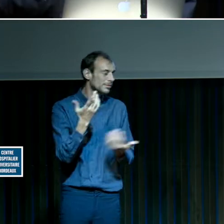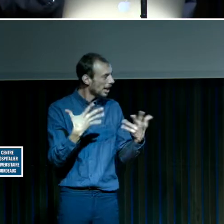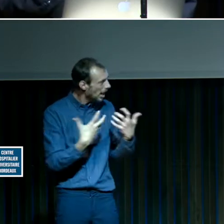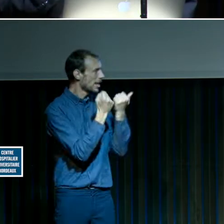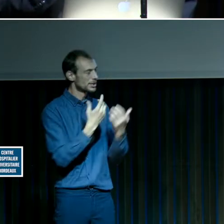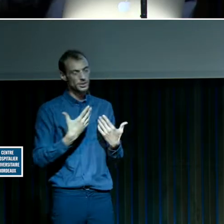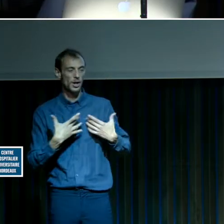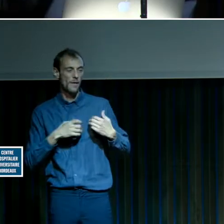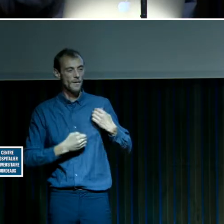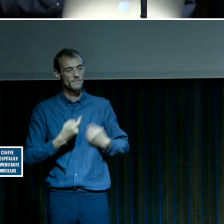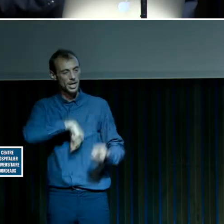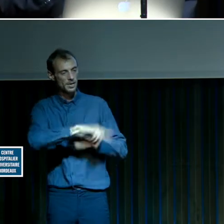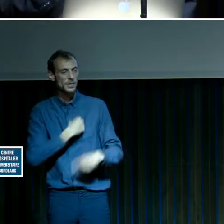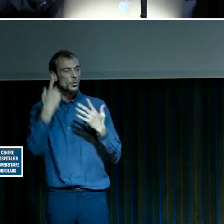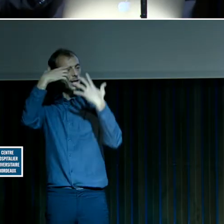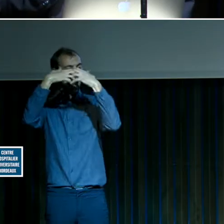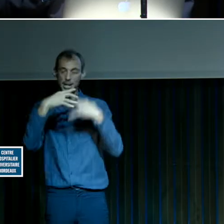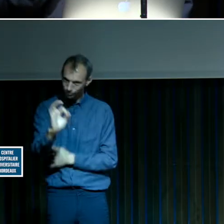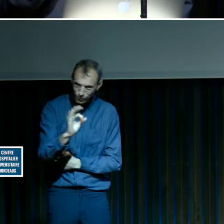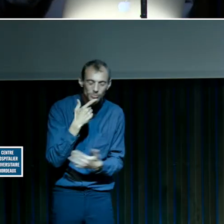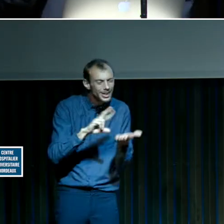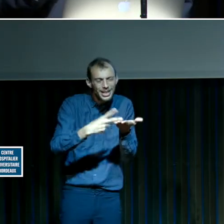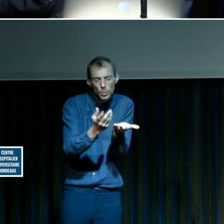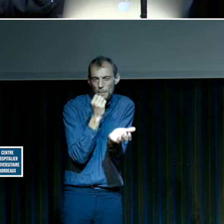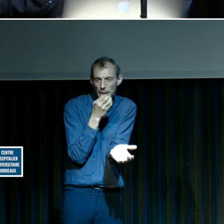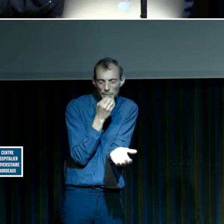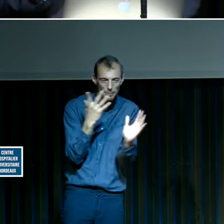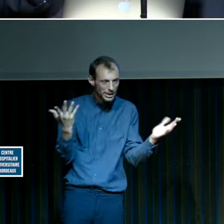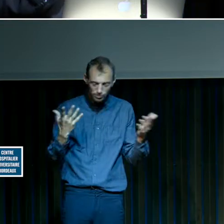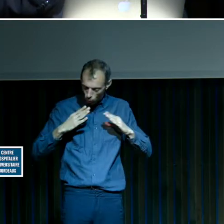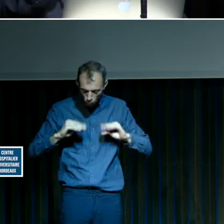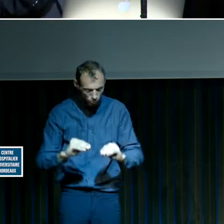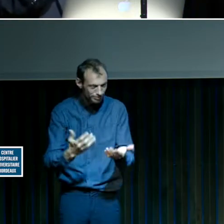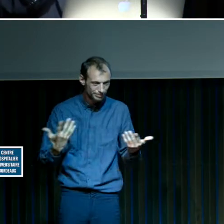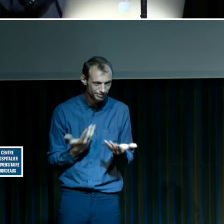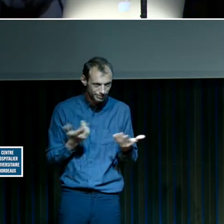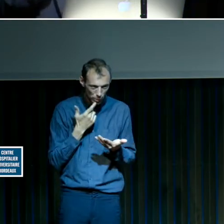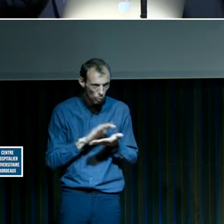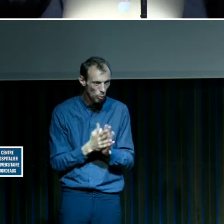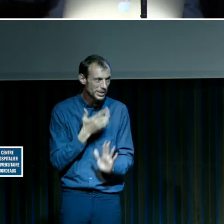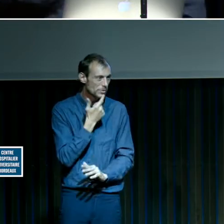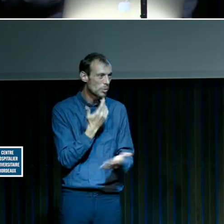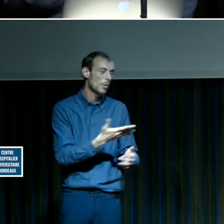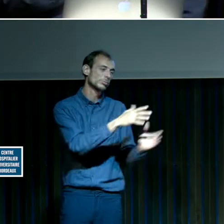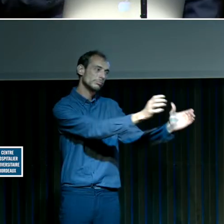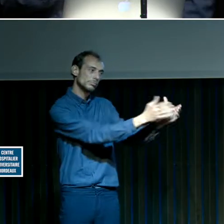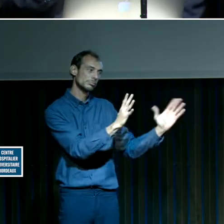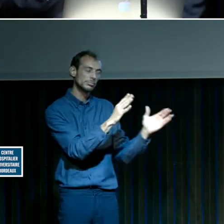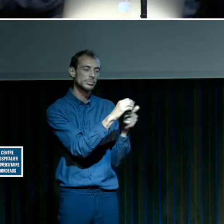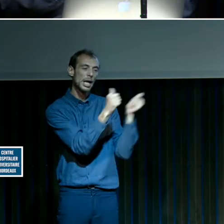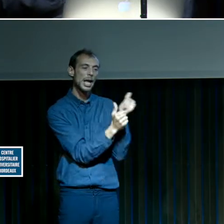accident vasculaire cérébral. Donc ça, c'est la traduction. Mais en pratique, ça veut dire quoi? Alors, les aides-soignantes du service, vous n'avez pas le droit.